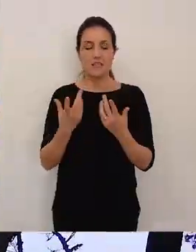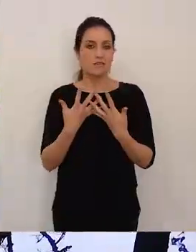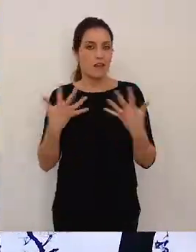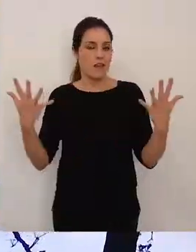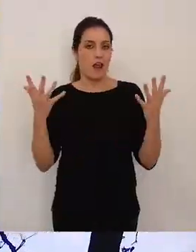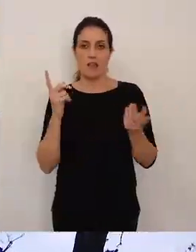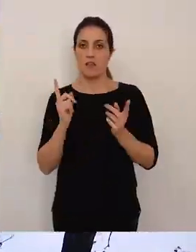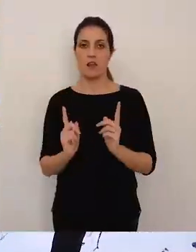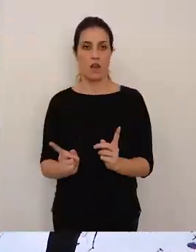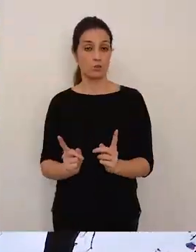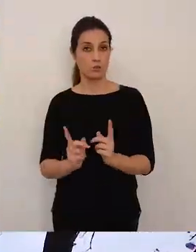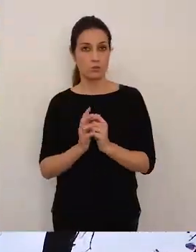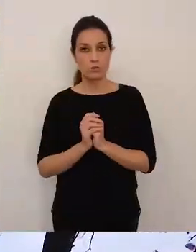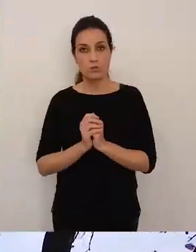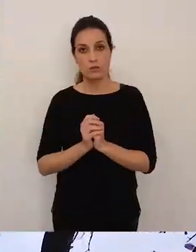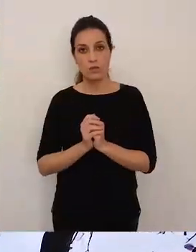natura.